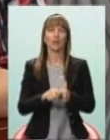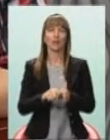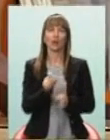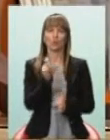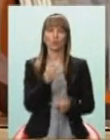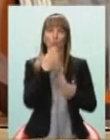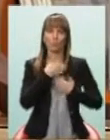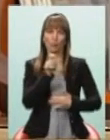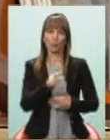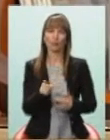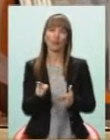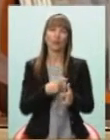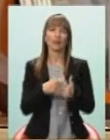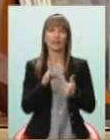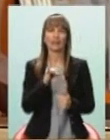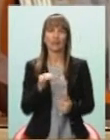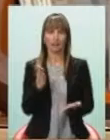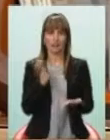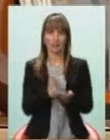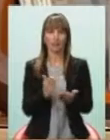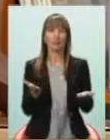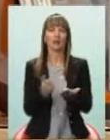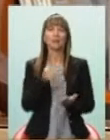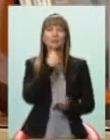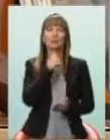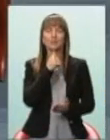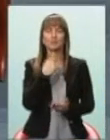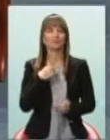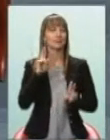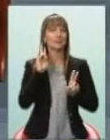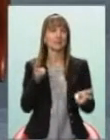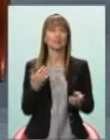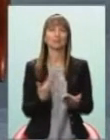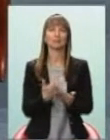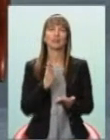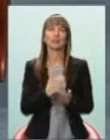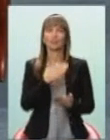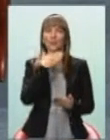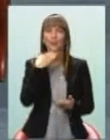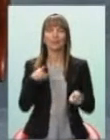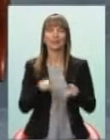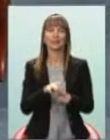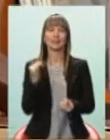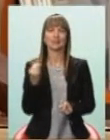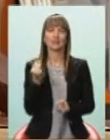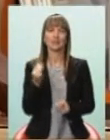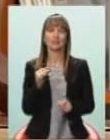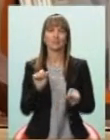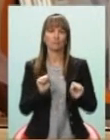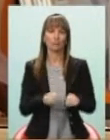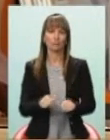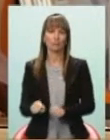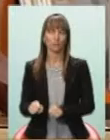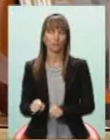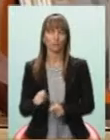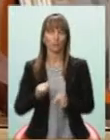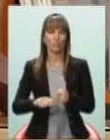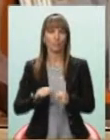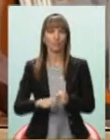негуманна? Є якісь методи? Не знаю. Ну, наприклад, існує дуже багато таких цікавих методів. Хоча я знаю.